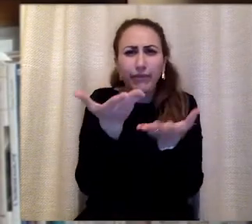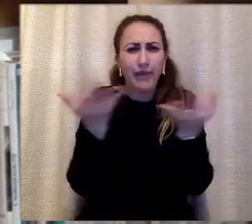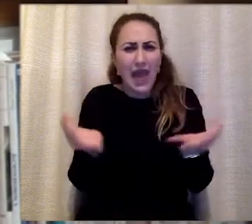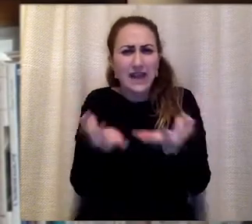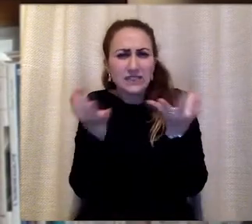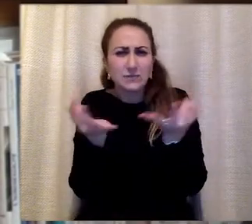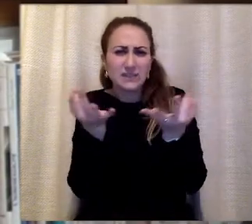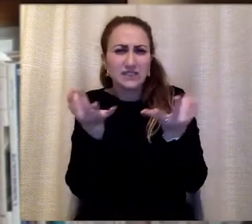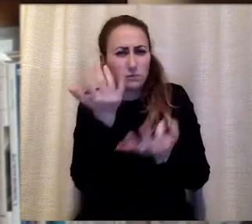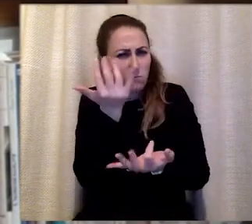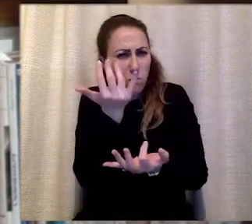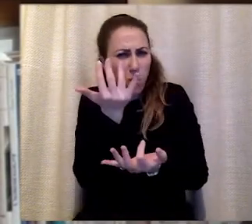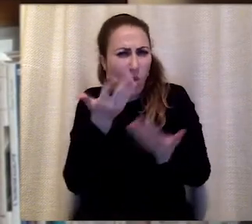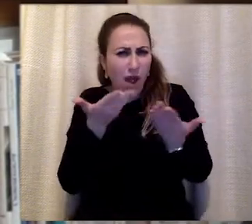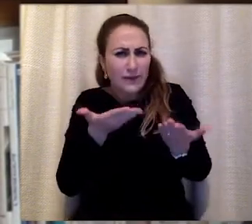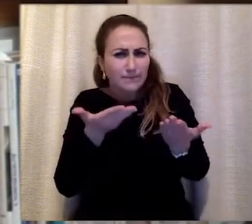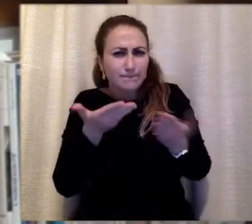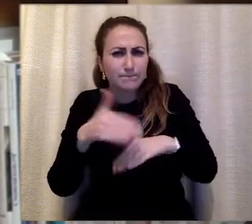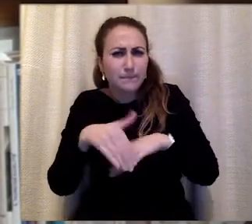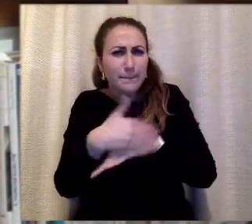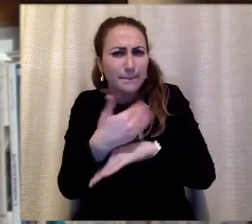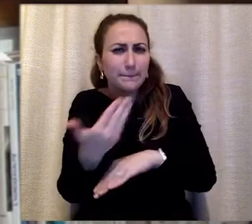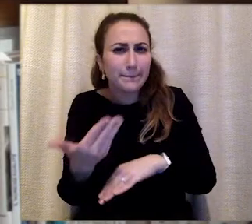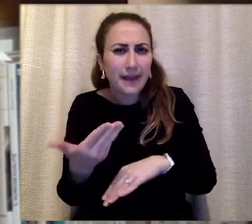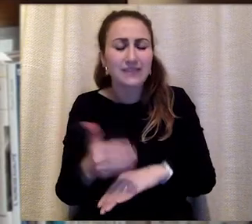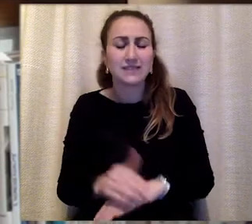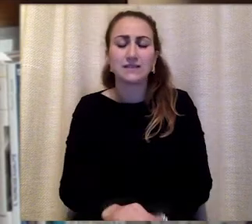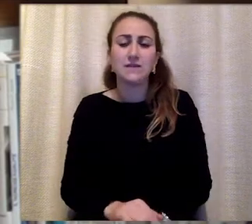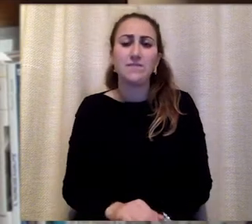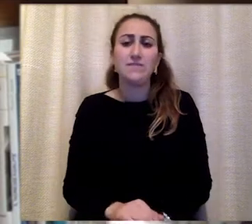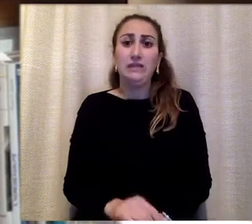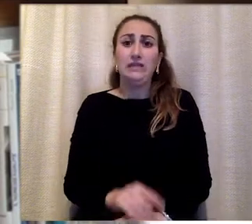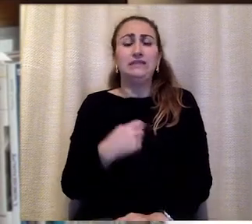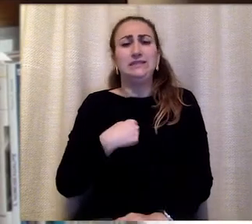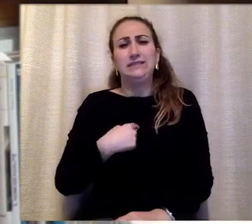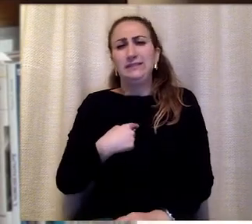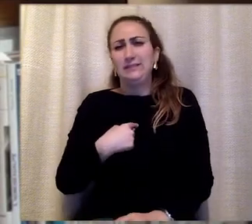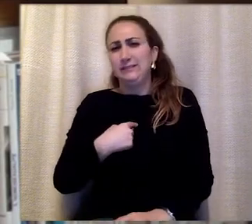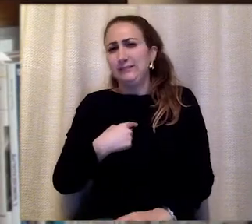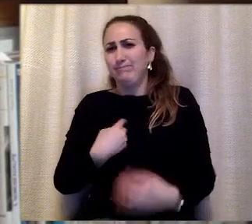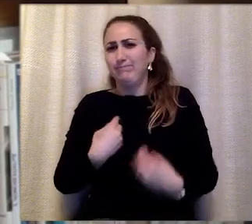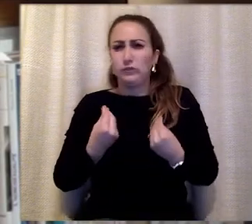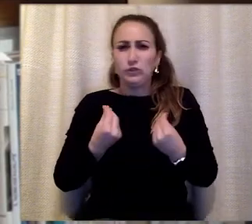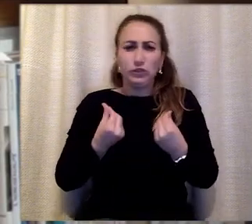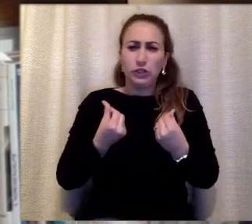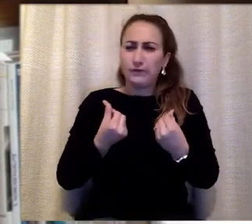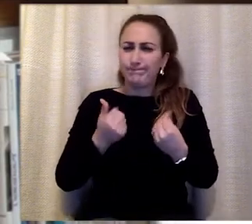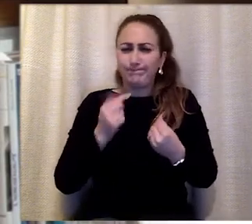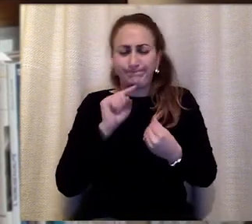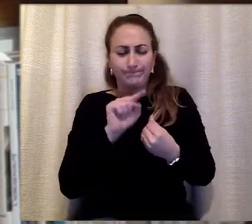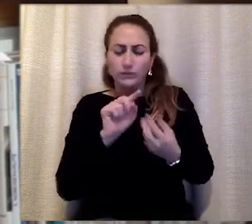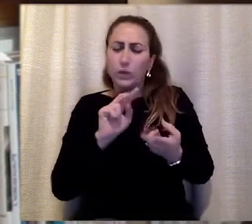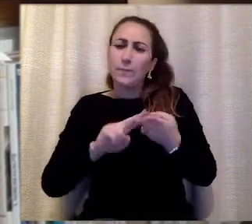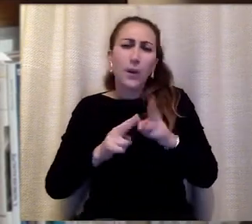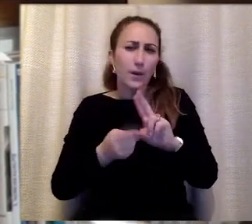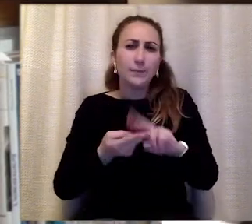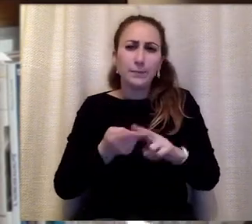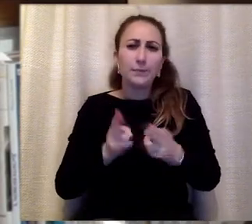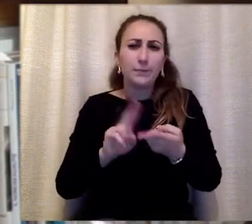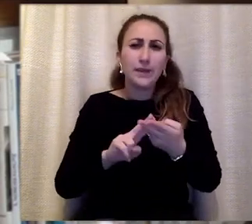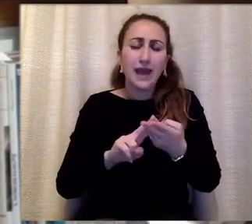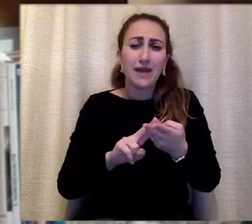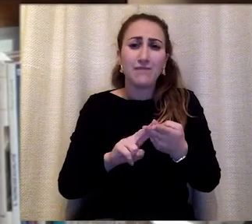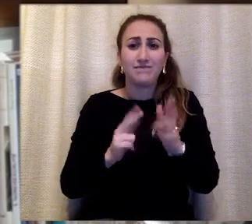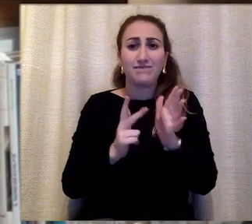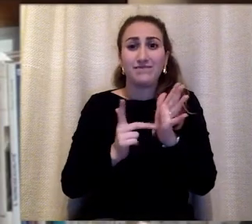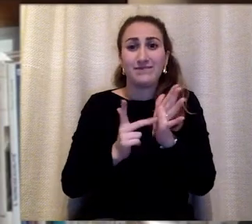passe ». Et ça c'est le problème parce que je pense que dans une situation comme celle-ci, et c'était ma prière il y a plus de 3 semaines,